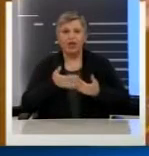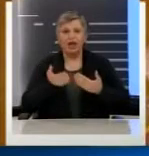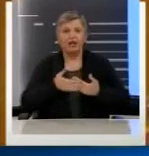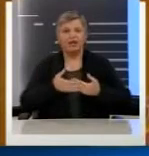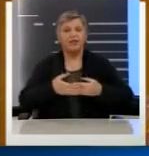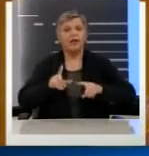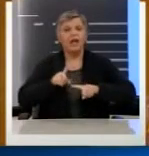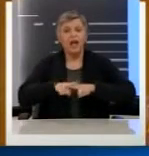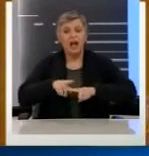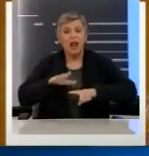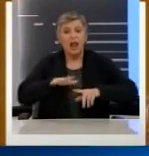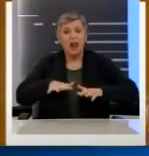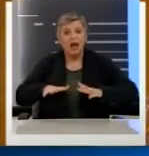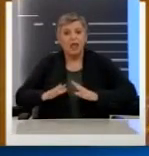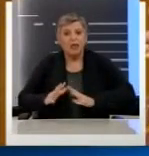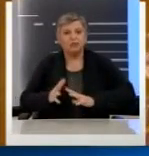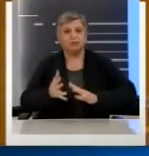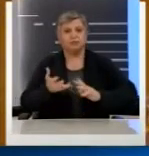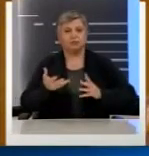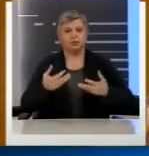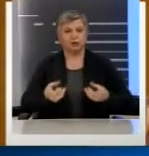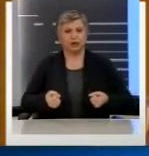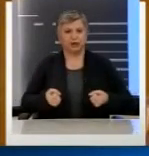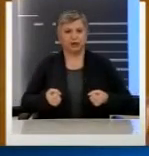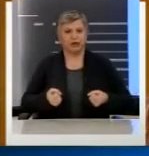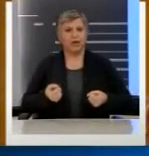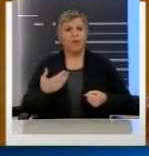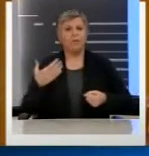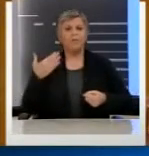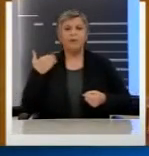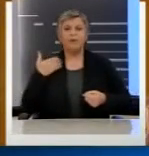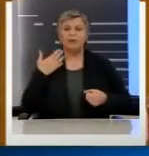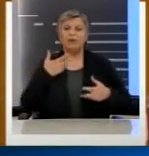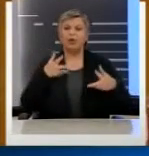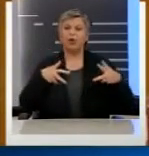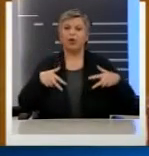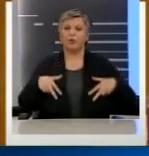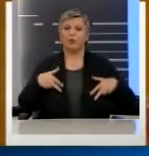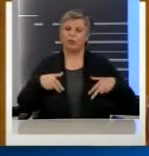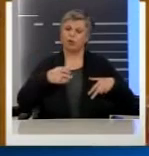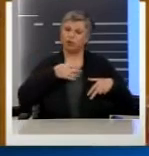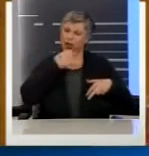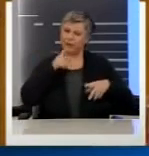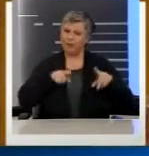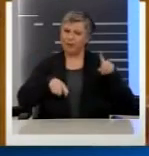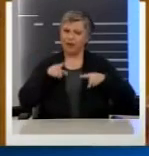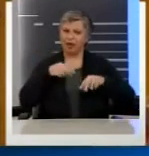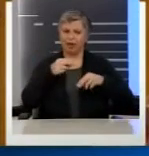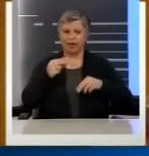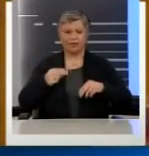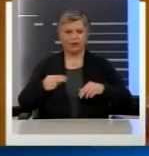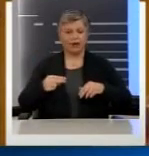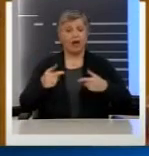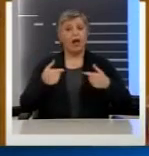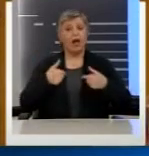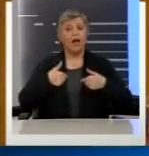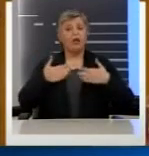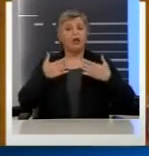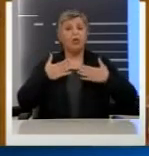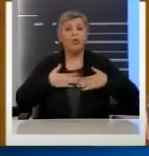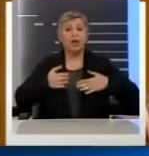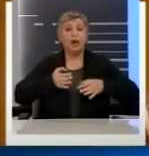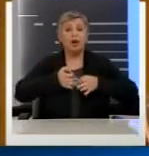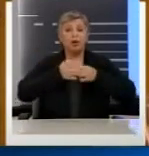μερικά θέματα προηγούμενα και από τον Υπουργό. Εγώ θέλω να είμαι πάρα πολύ σαφής, διότι έχουμε ζήσει περισσότεροι από εμάς